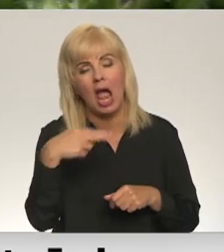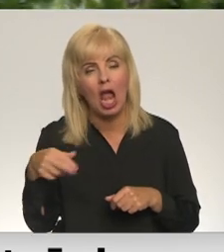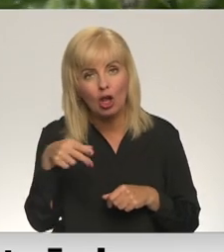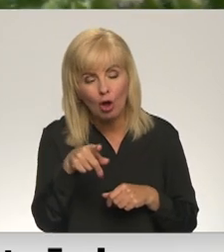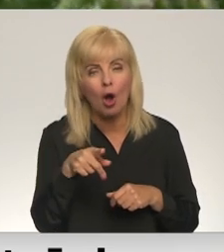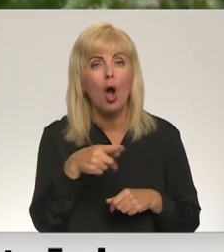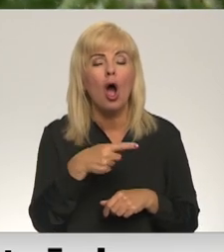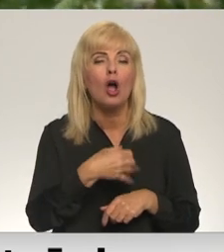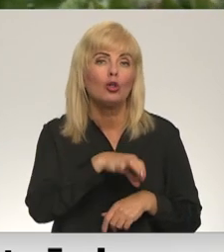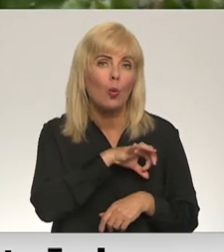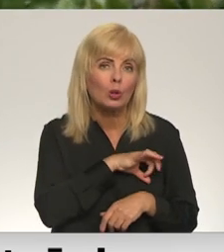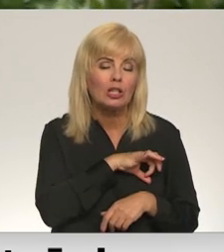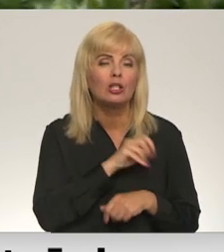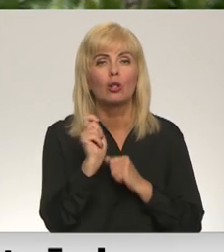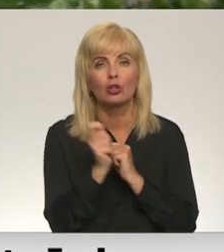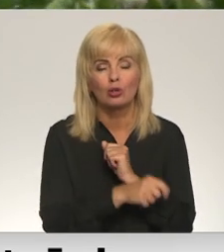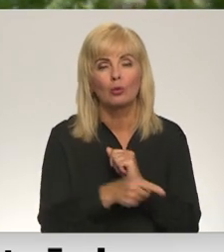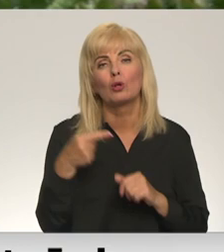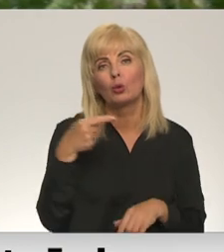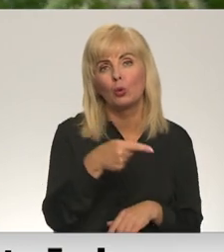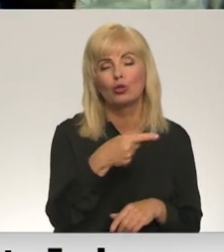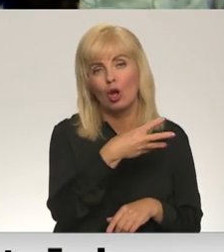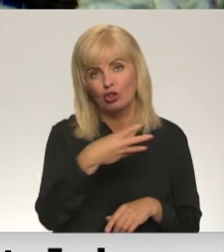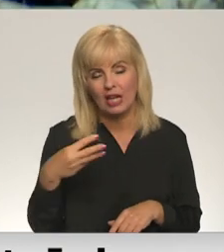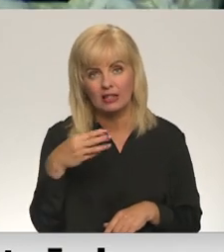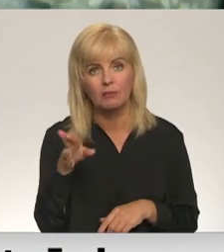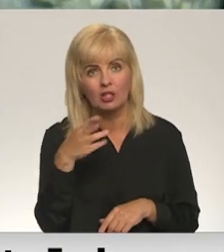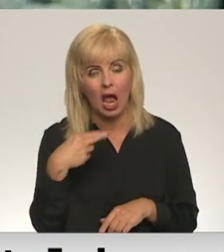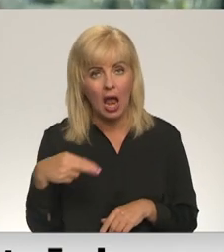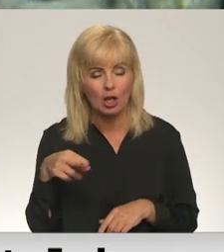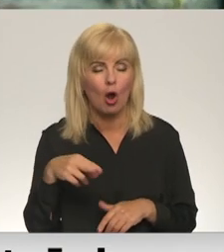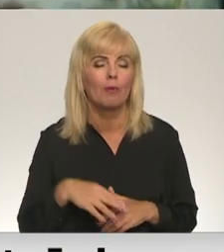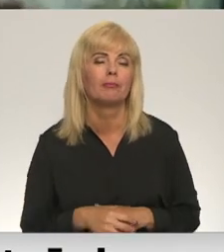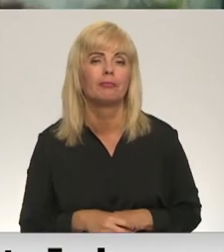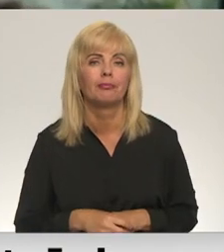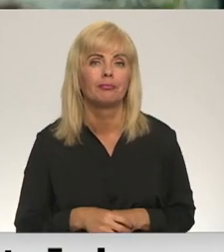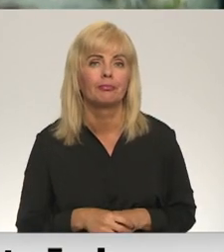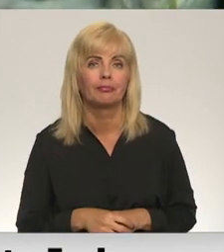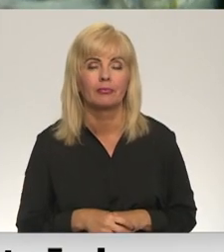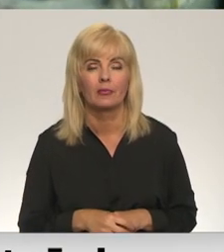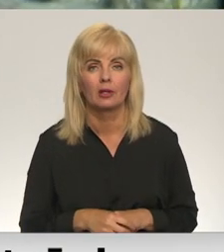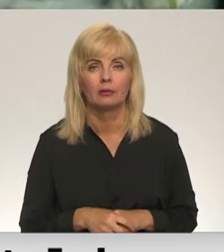juridiskām personām sots var sasniegt 1400 eiro. Lotārs Zariņš, Emets Moskovskis, Vidzemes televīzija.